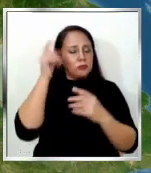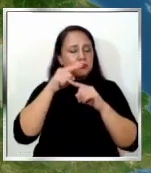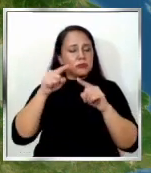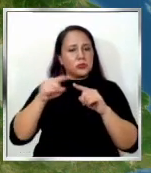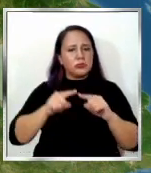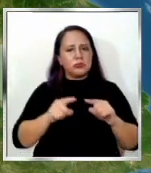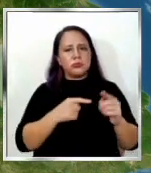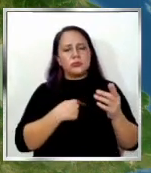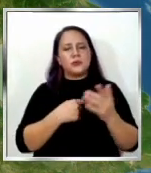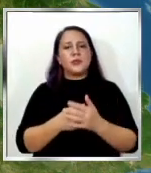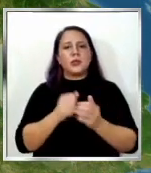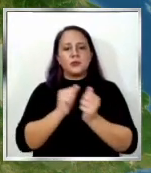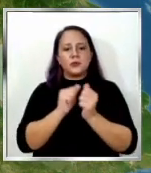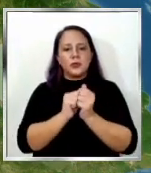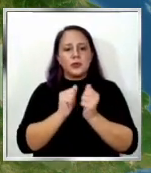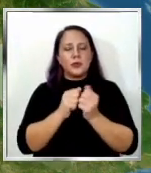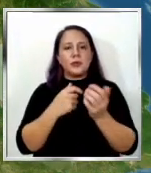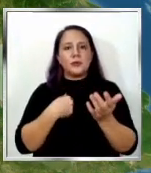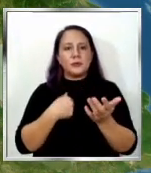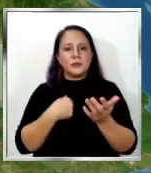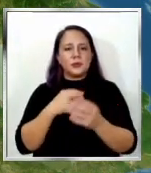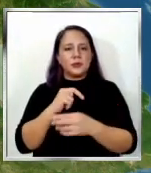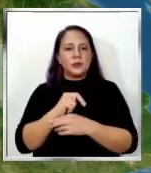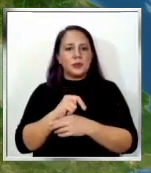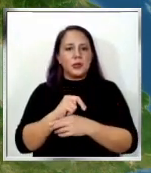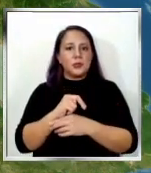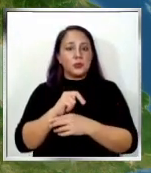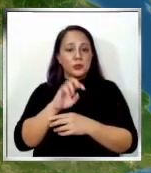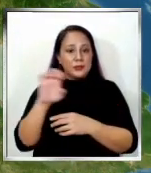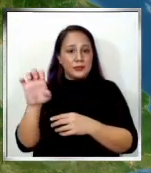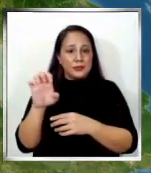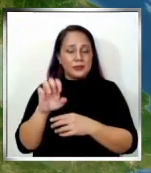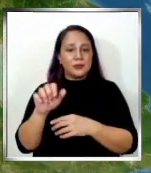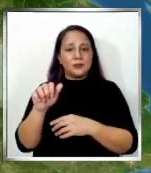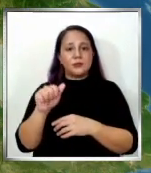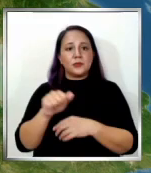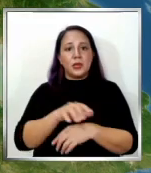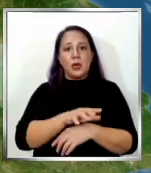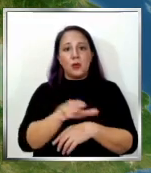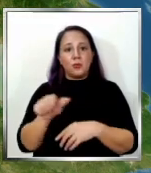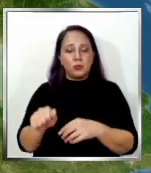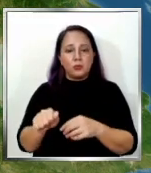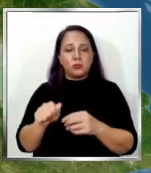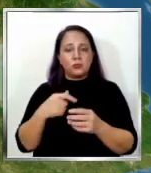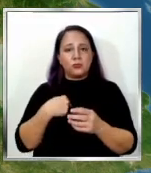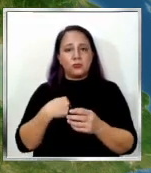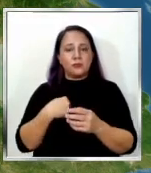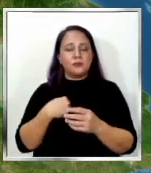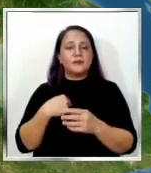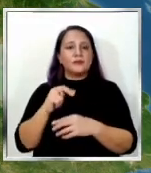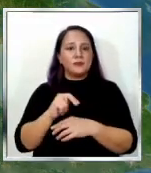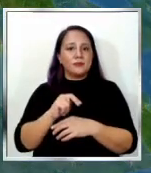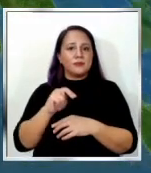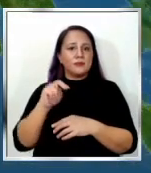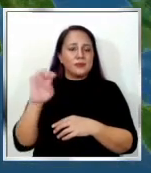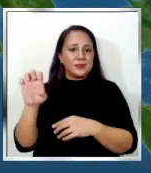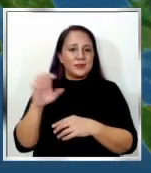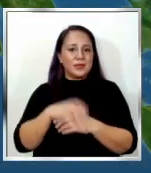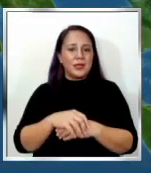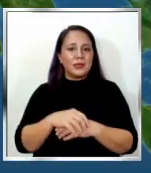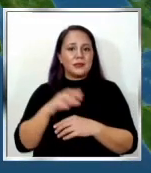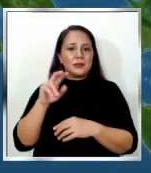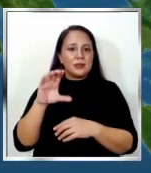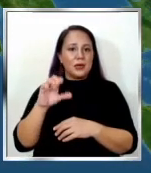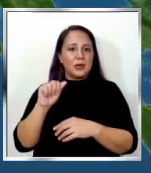Nueva Vizcaya, northern at central portion ng Aurora, northern portion ng Nueva Ecija at Catanduanes. Pati sa